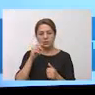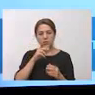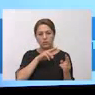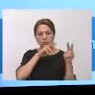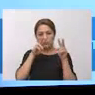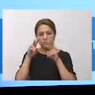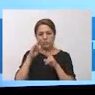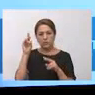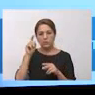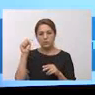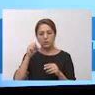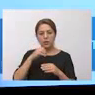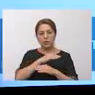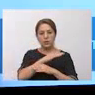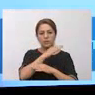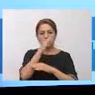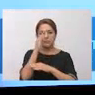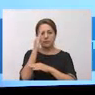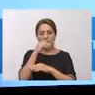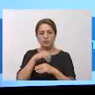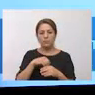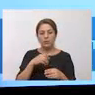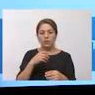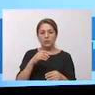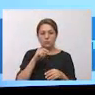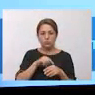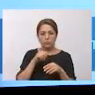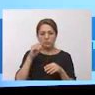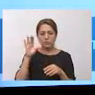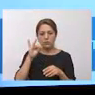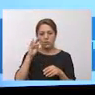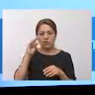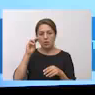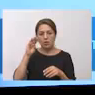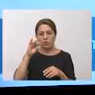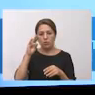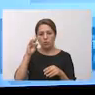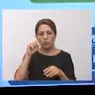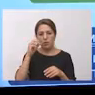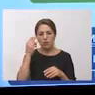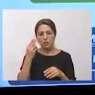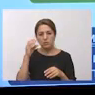рассветом». Вы чувствуете, что и интонация у нас разная.